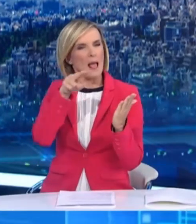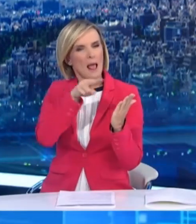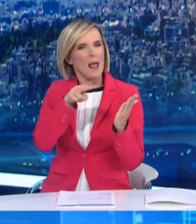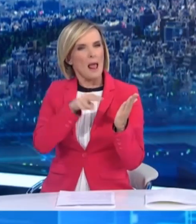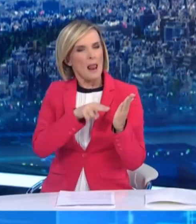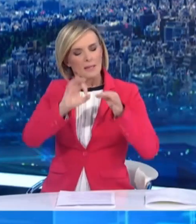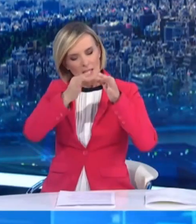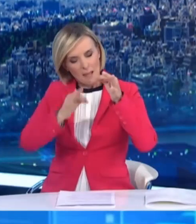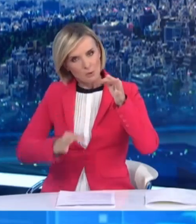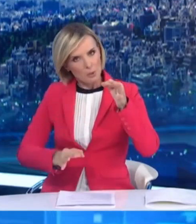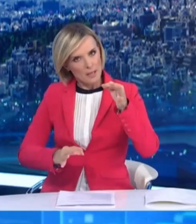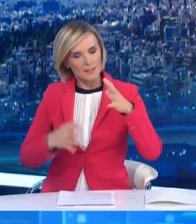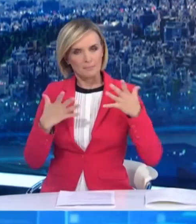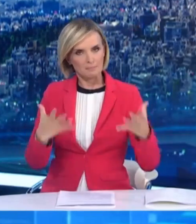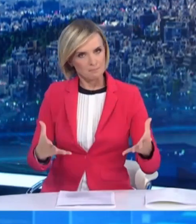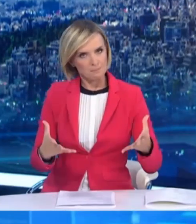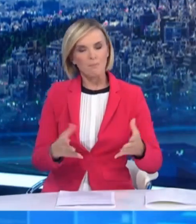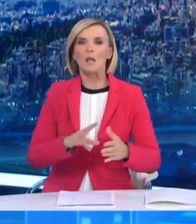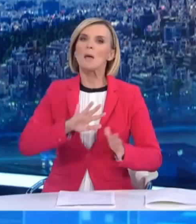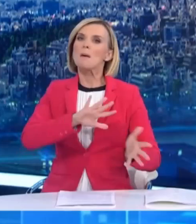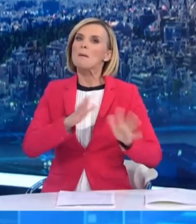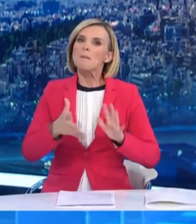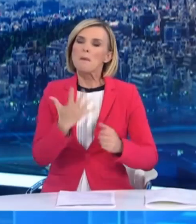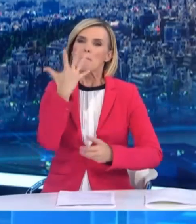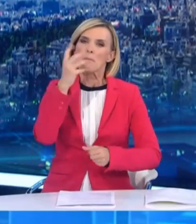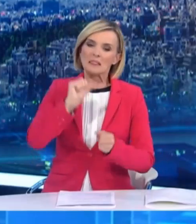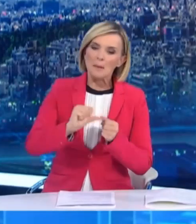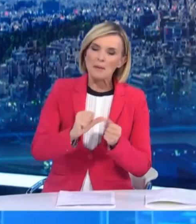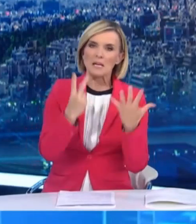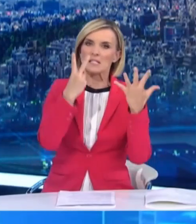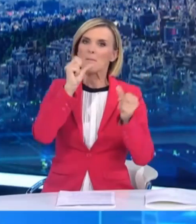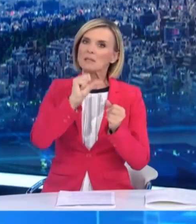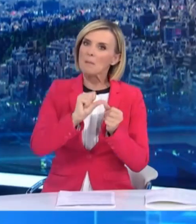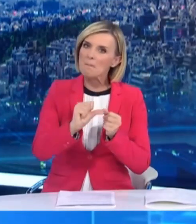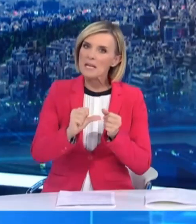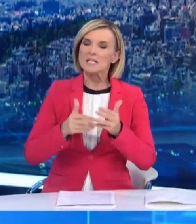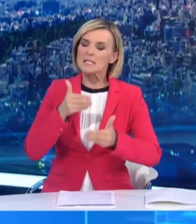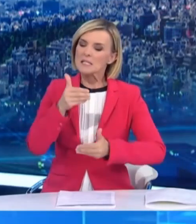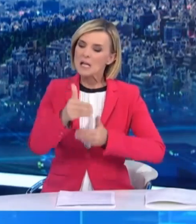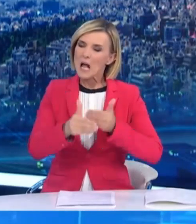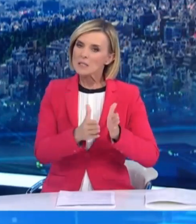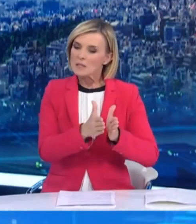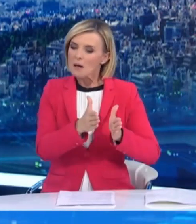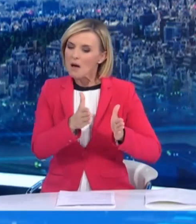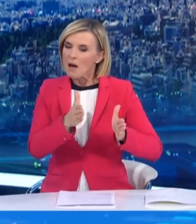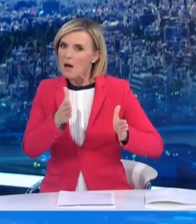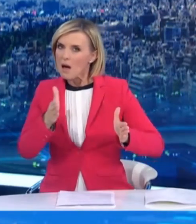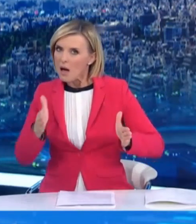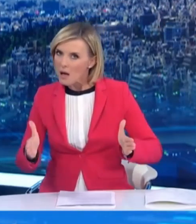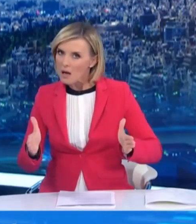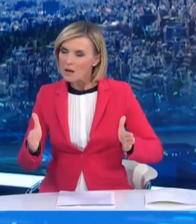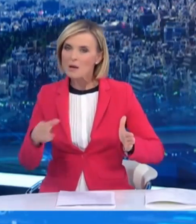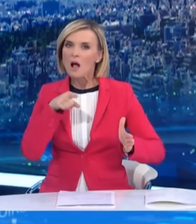εξουδετερωτικά αντισώματα διάρκειας 5 μηνών, 7 μηνών, με την πρόοδο του χρόνου βέβαια βγαίνουν εργασίες οι οποίες